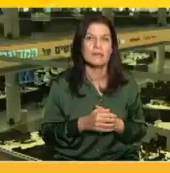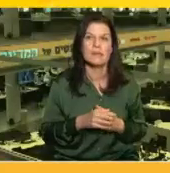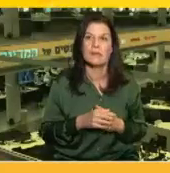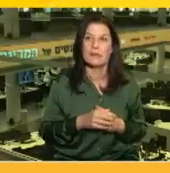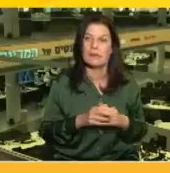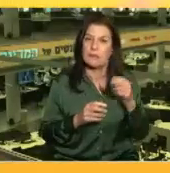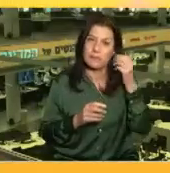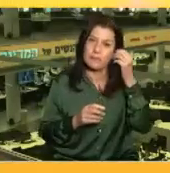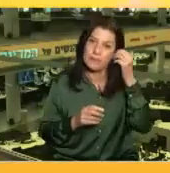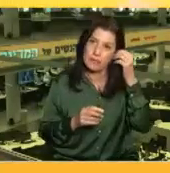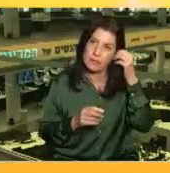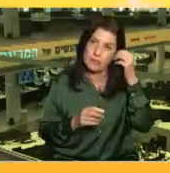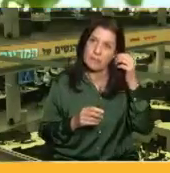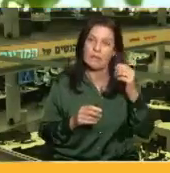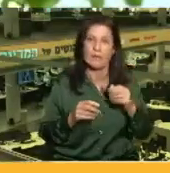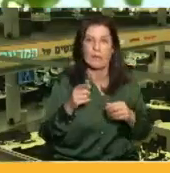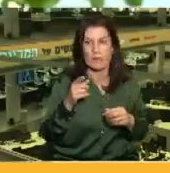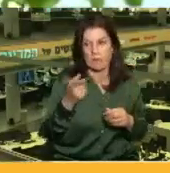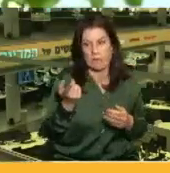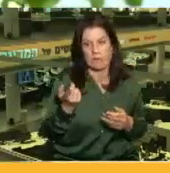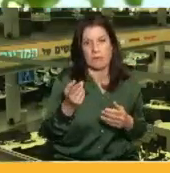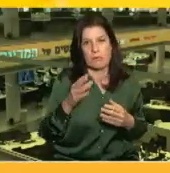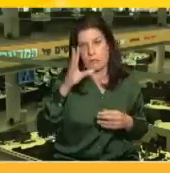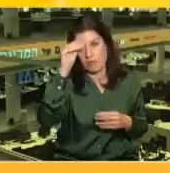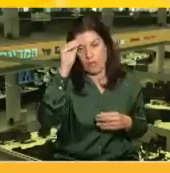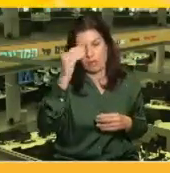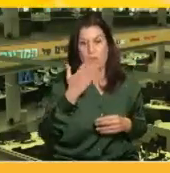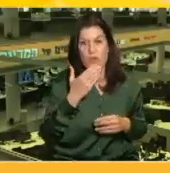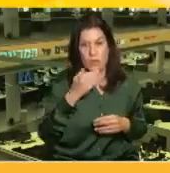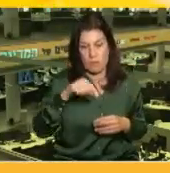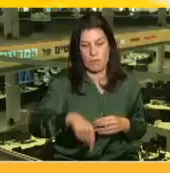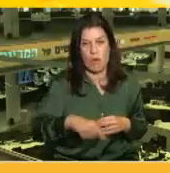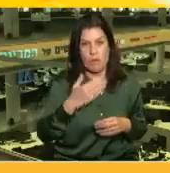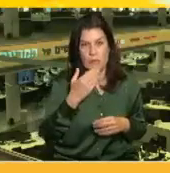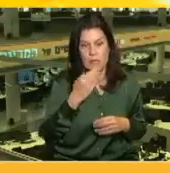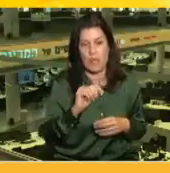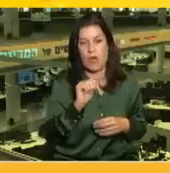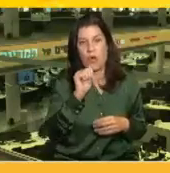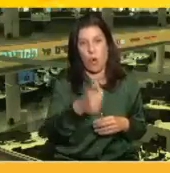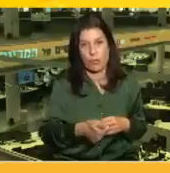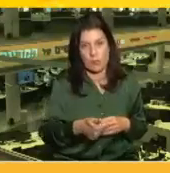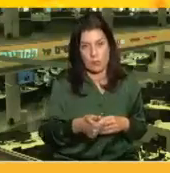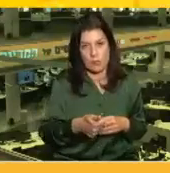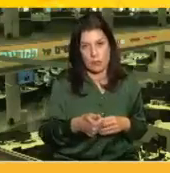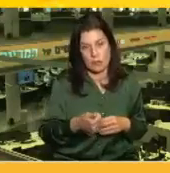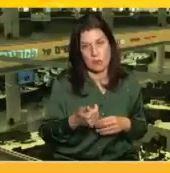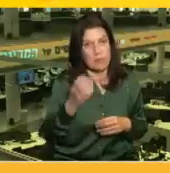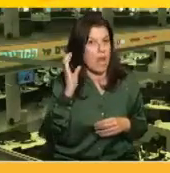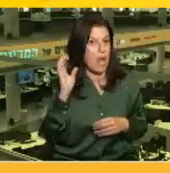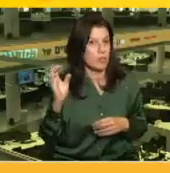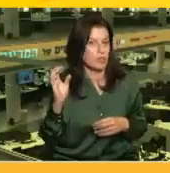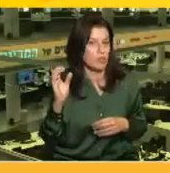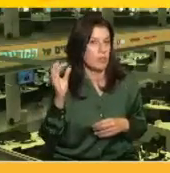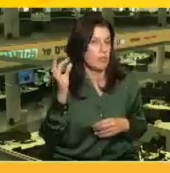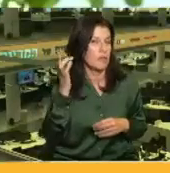שבגללו גברים, רגע, שבגללו גברים יהודים בישראל אינם רוצים לשמוע זמרות. שנייה, אני רוצה רק לדייק את